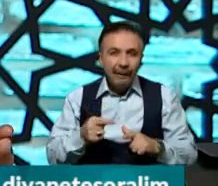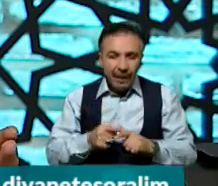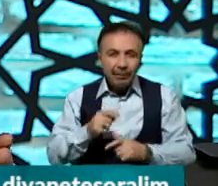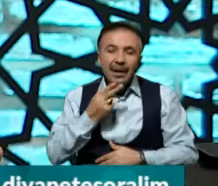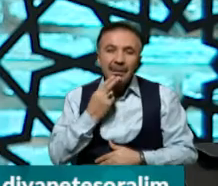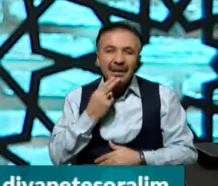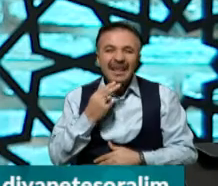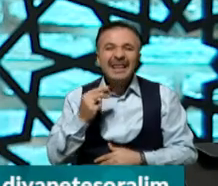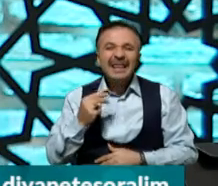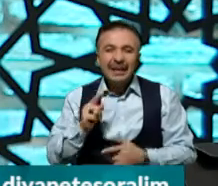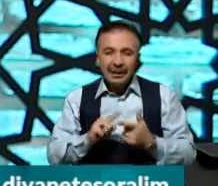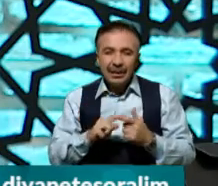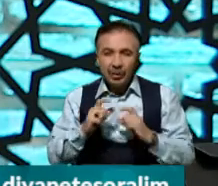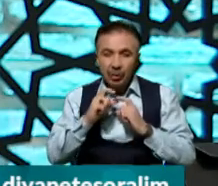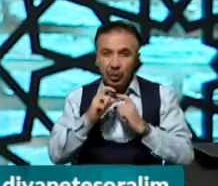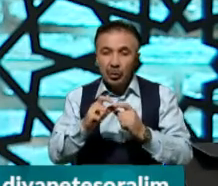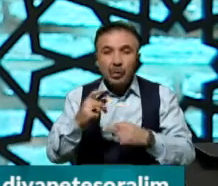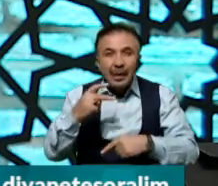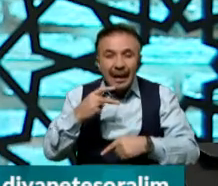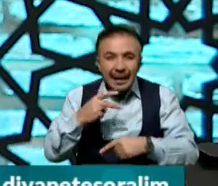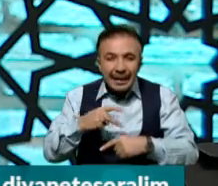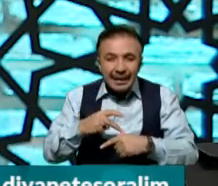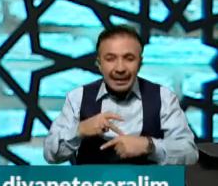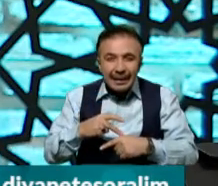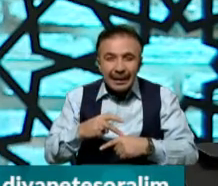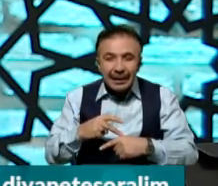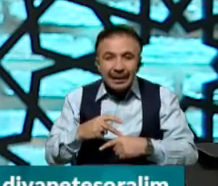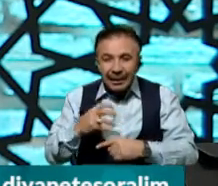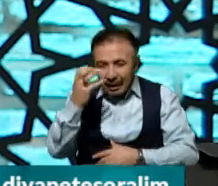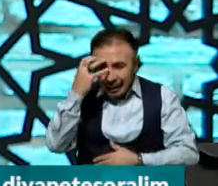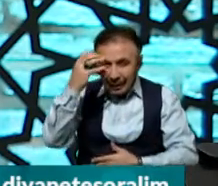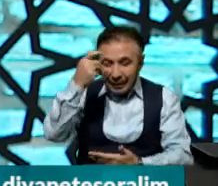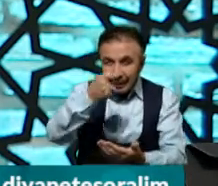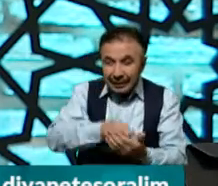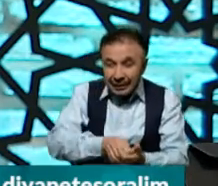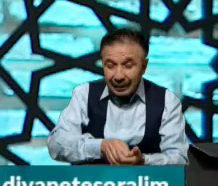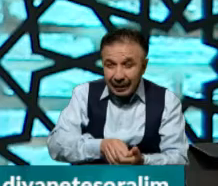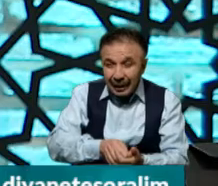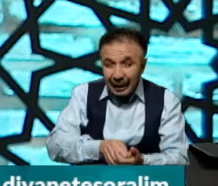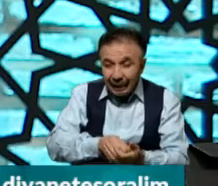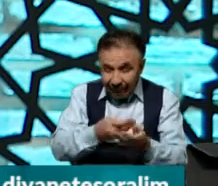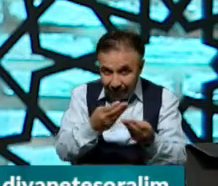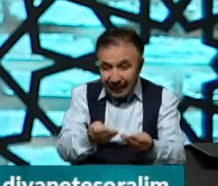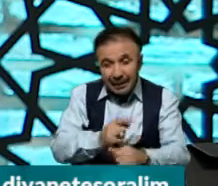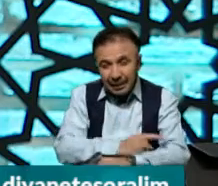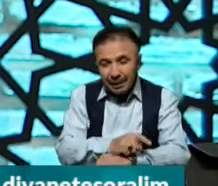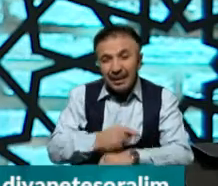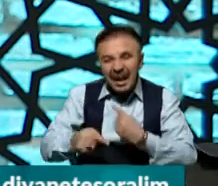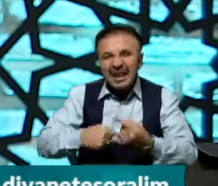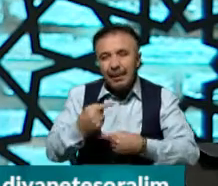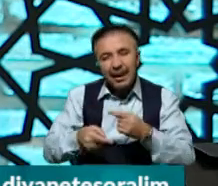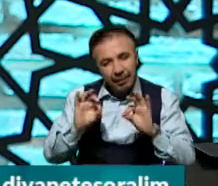zekat, sadaka vesaire yardımlarımızı yapacakken akrabadan başlamanın daha iyi olduğunu biliyoruz.